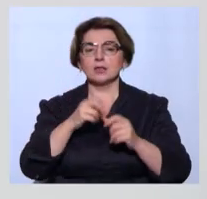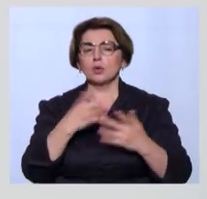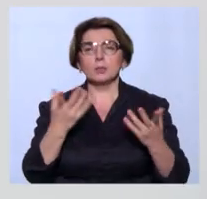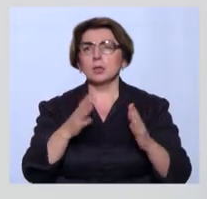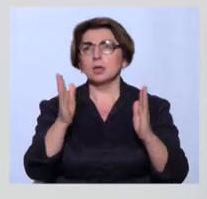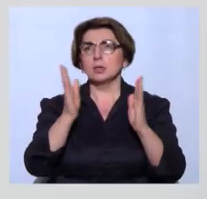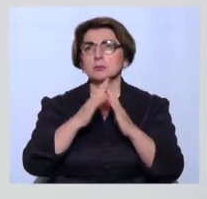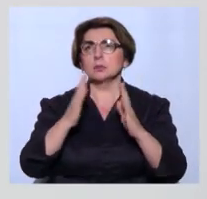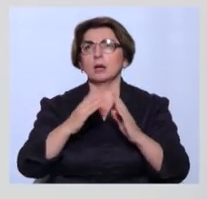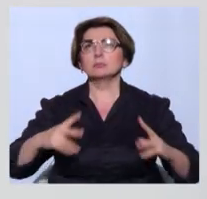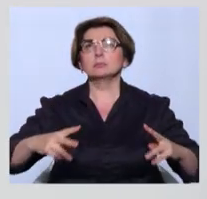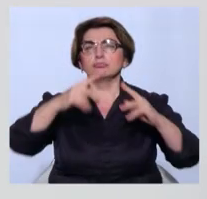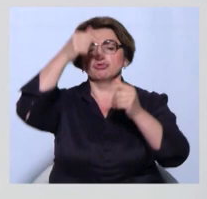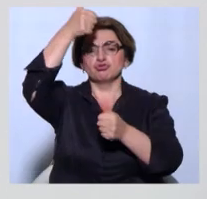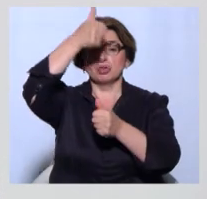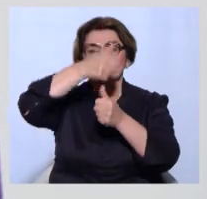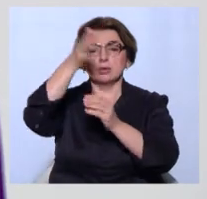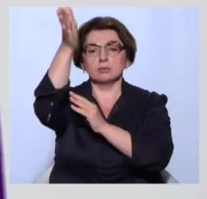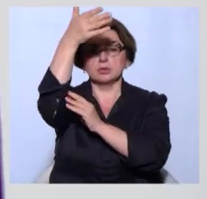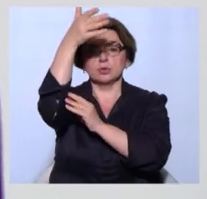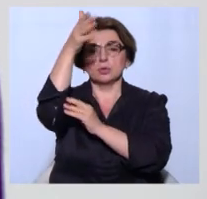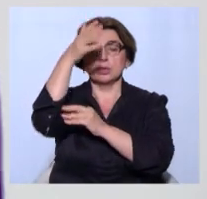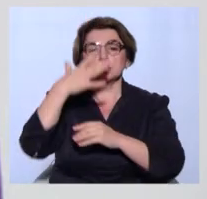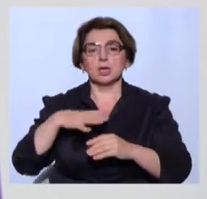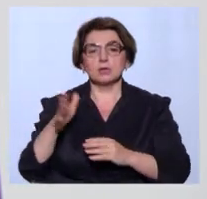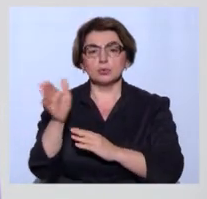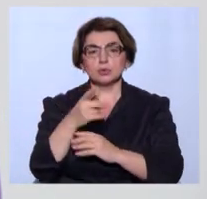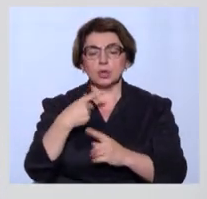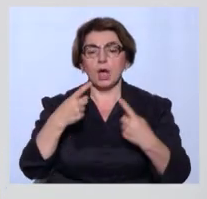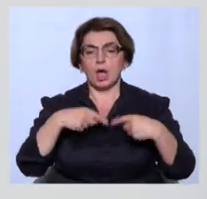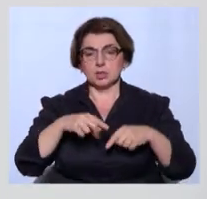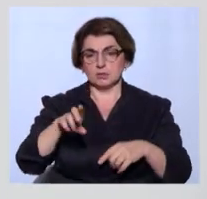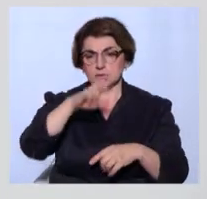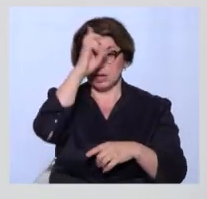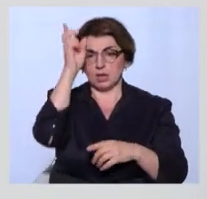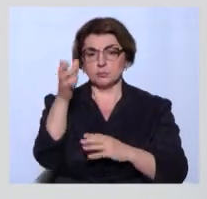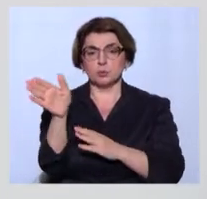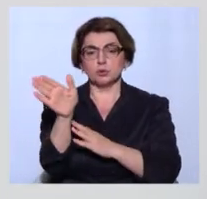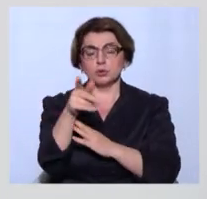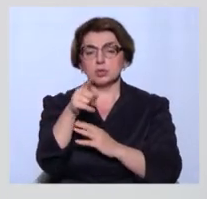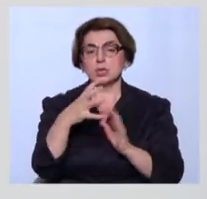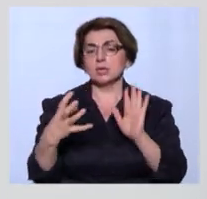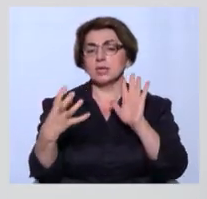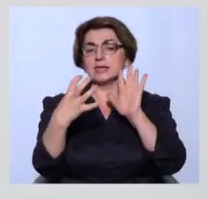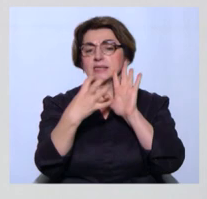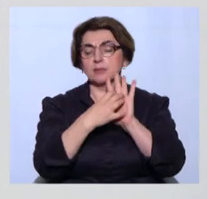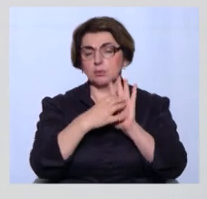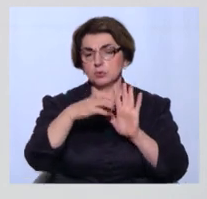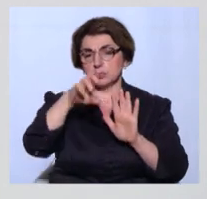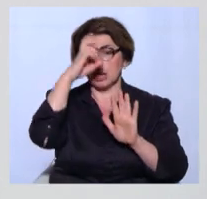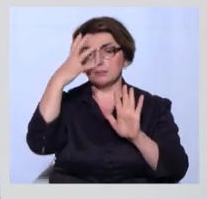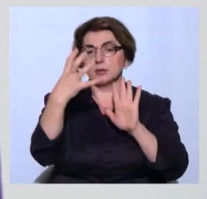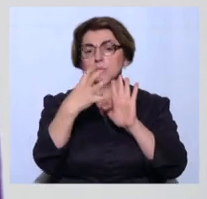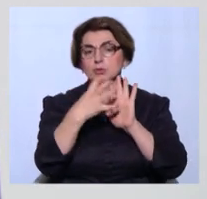გამოფენილია რომელიმე შენობის სახურავზე. საქართველოს დროშა, ისევე როგორც ქვეყნის დროშა, არის ქვეყნის სიმბოლო, სახელმწიფო